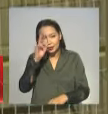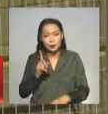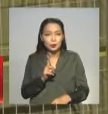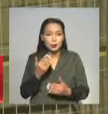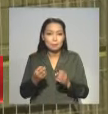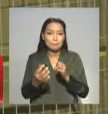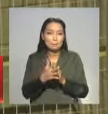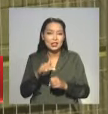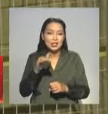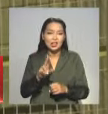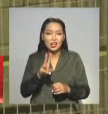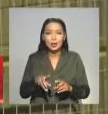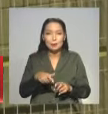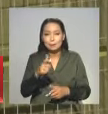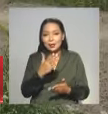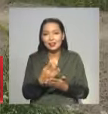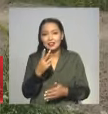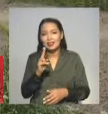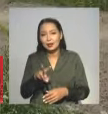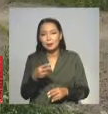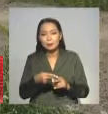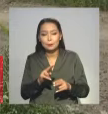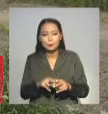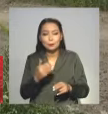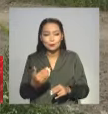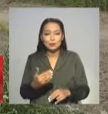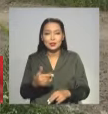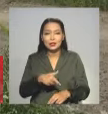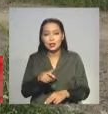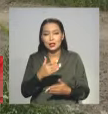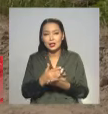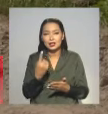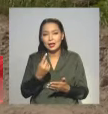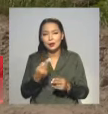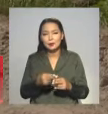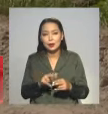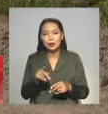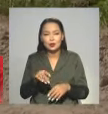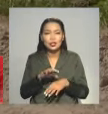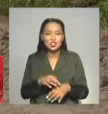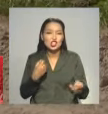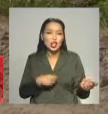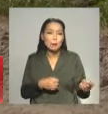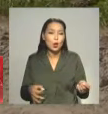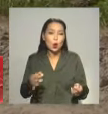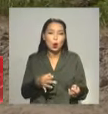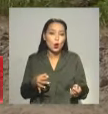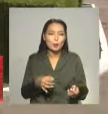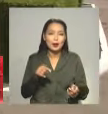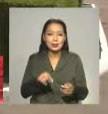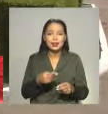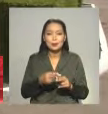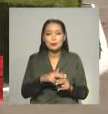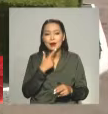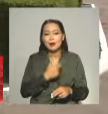более 15 тысяч километров. 2 километра из них – это морские рубежи. Одна из красных линий проходит в Жамбылской области. Здесь